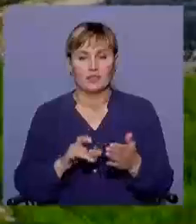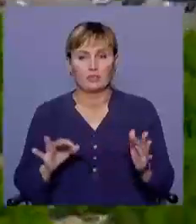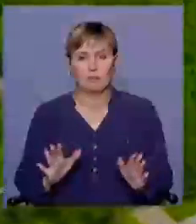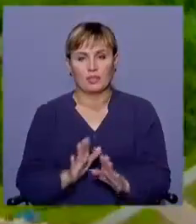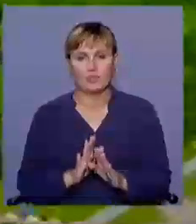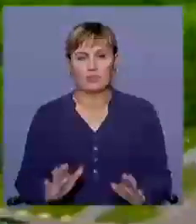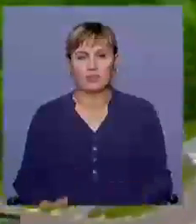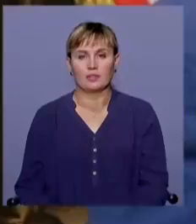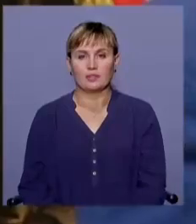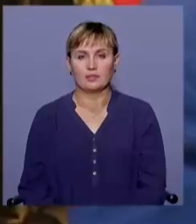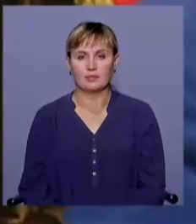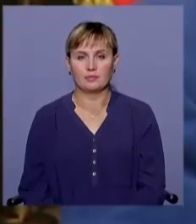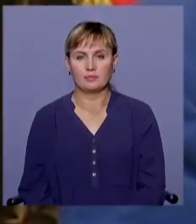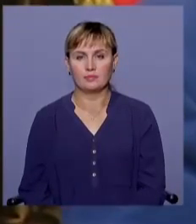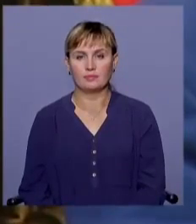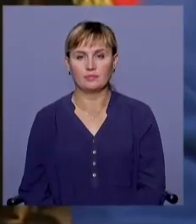песни.